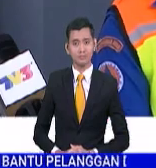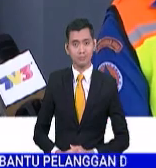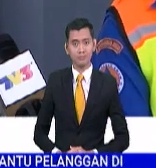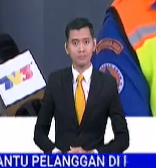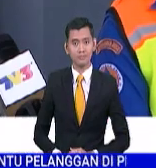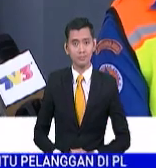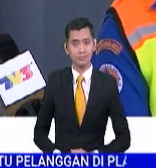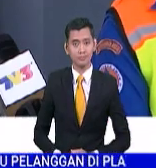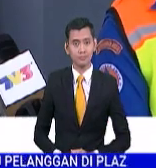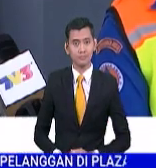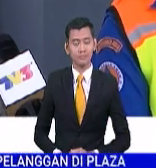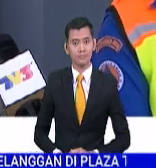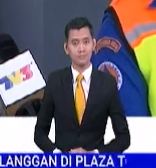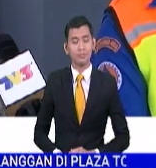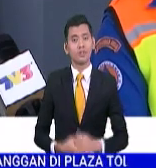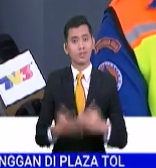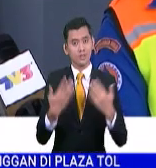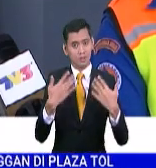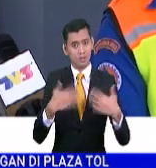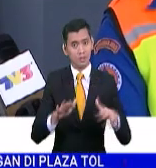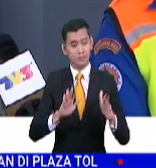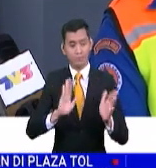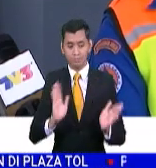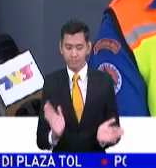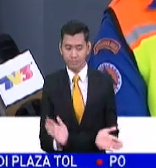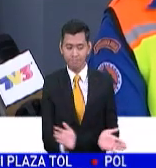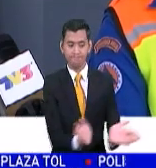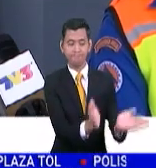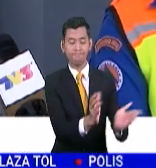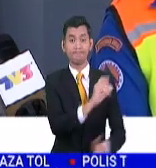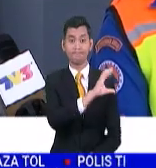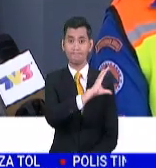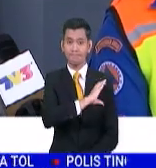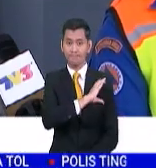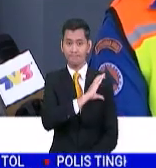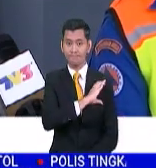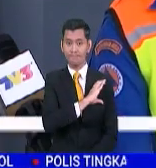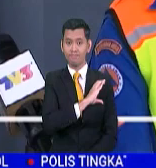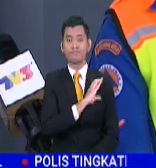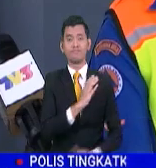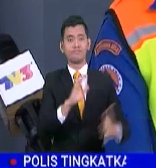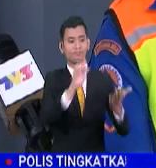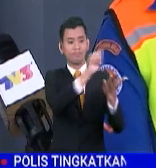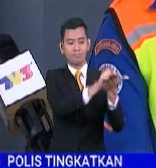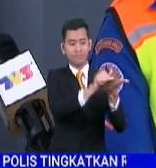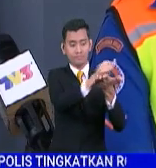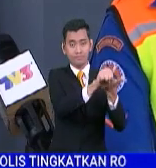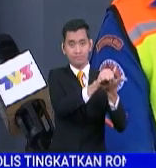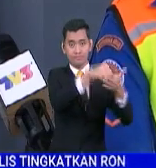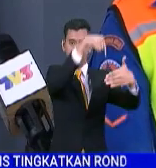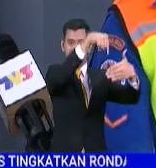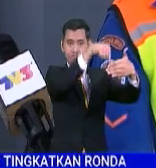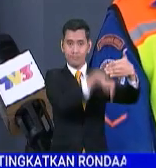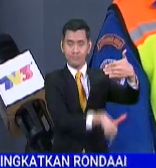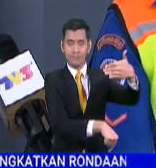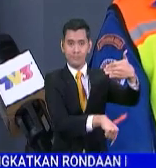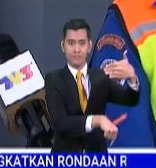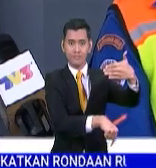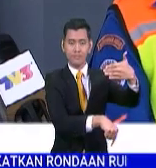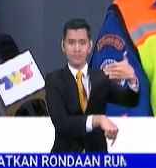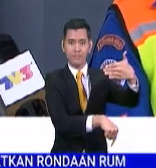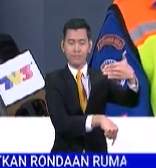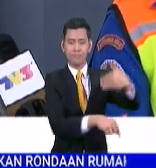Hidup telah pun diserahkan kepada pihak polis untuk siasatan lanjut, dan